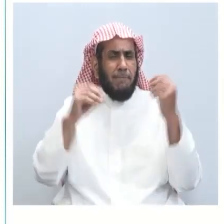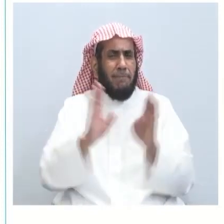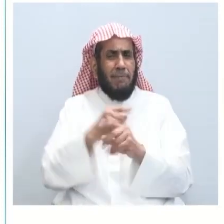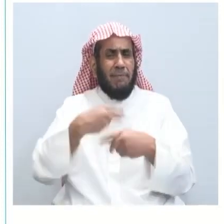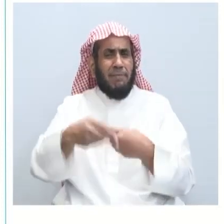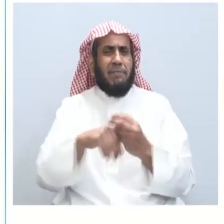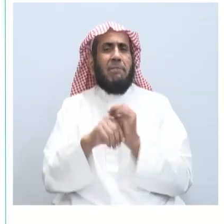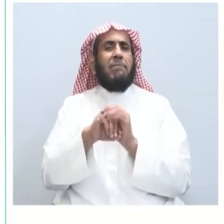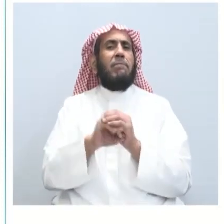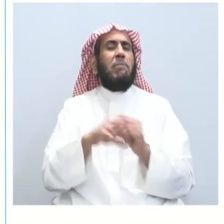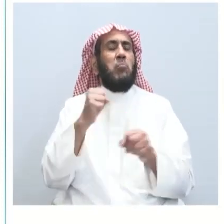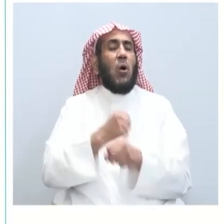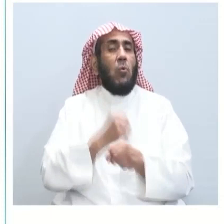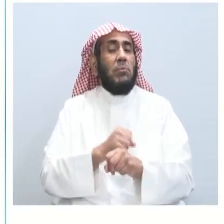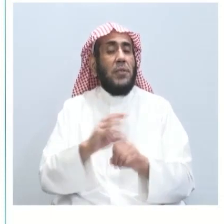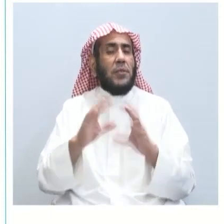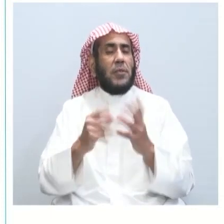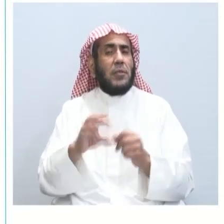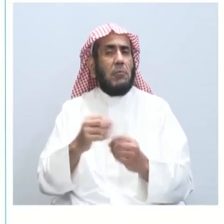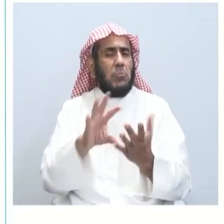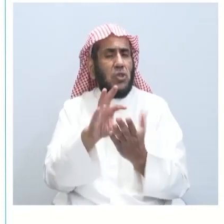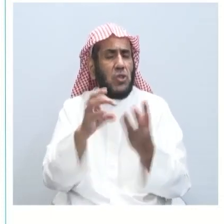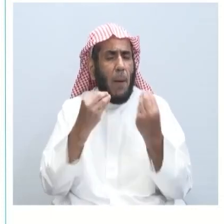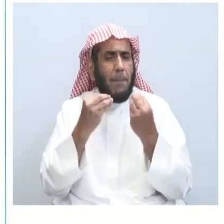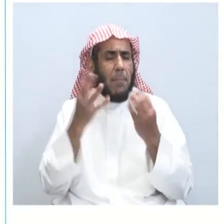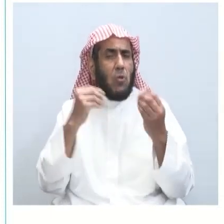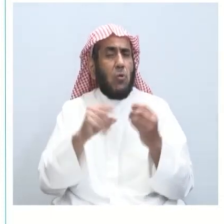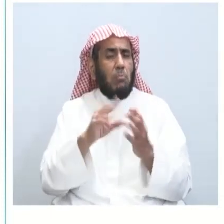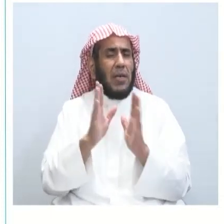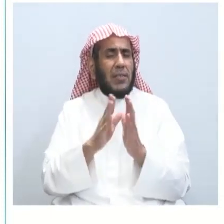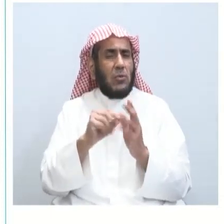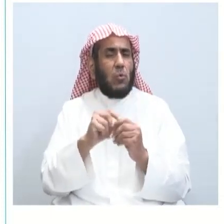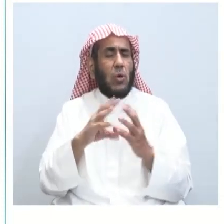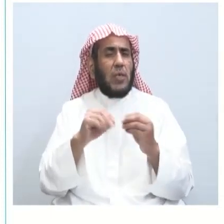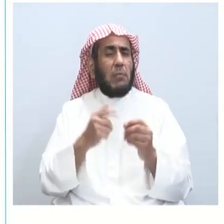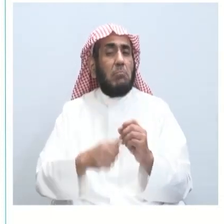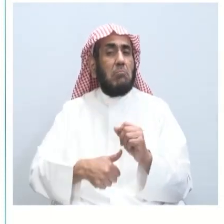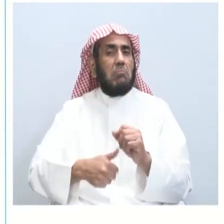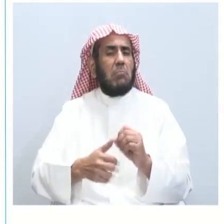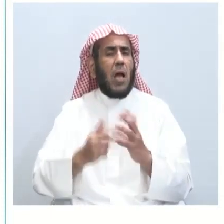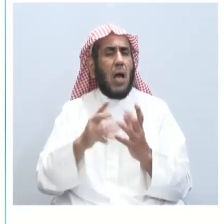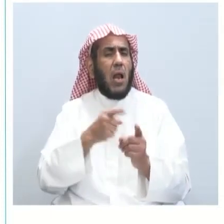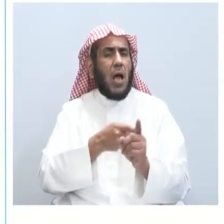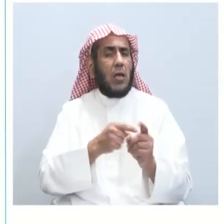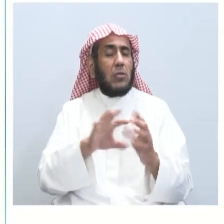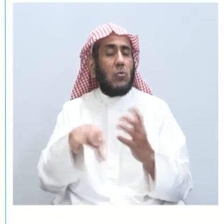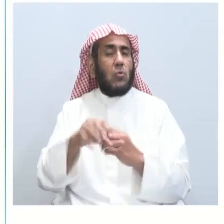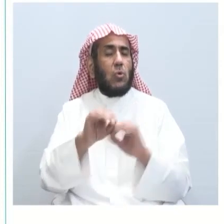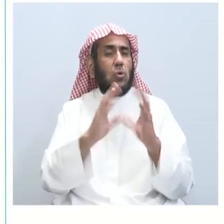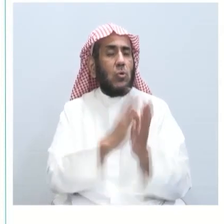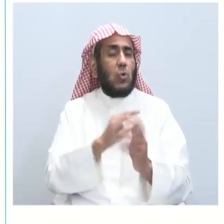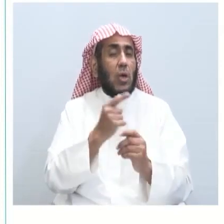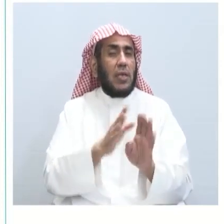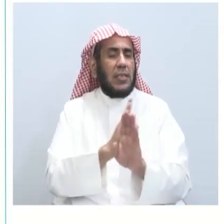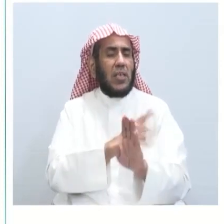وبالتالي تقوم اداره السويق بجمع المعلومات ومن ثم تحدد امكانات كل سوق ما يتعلق هل الشريحه قابله